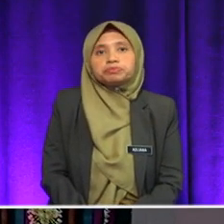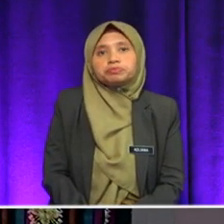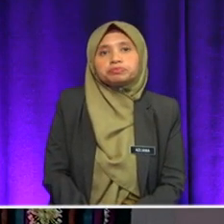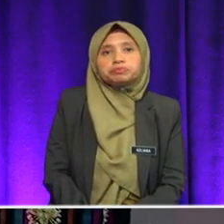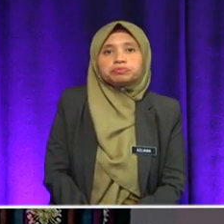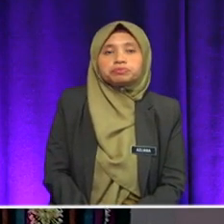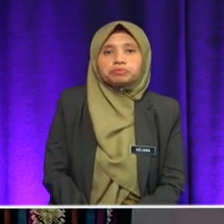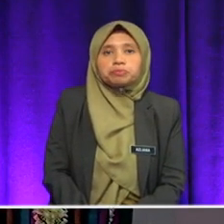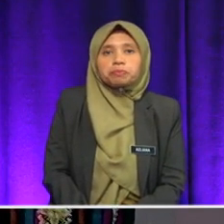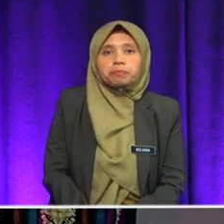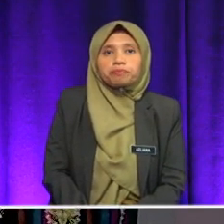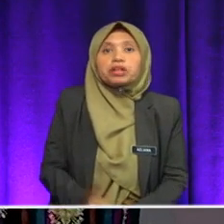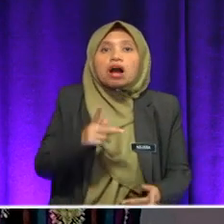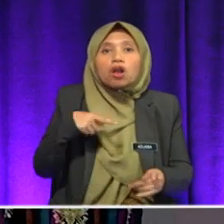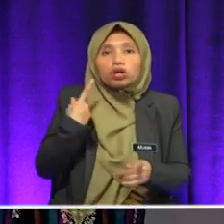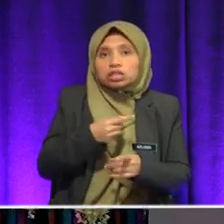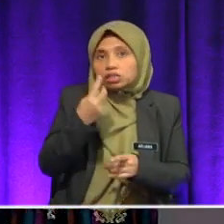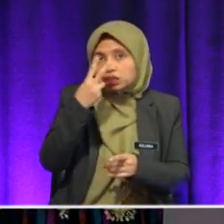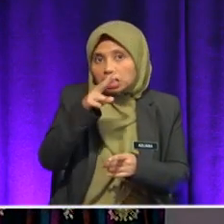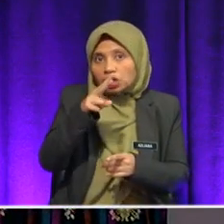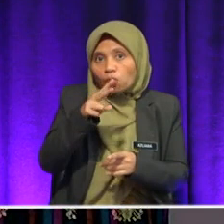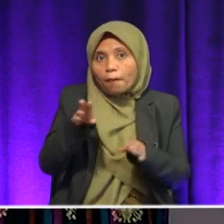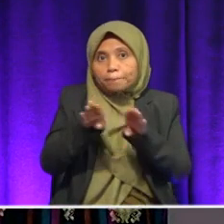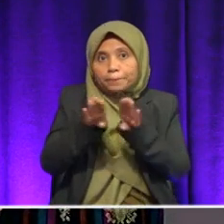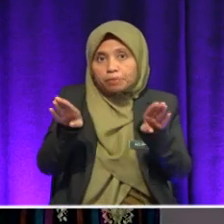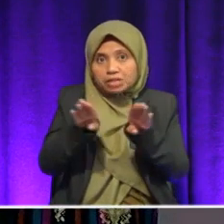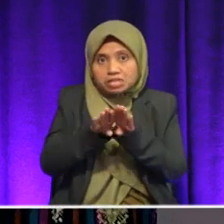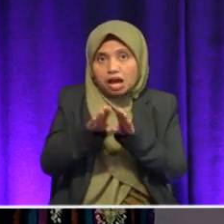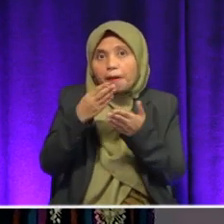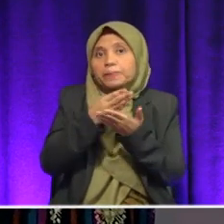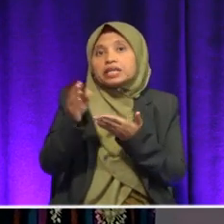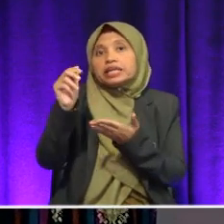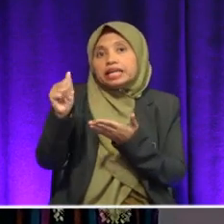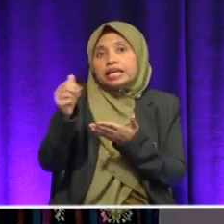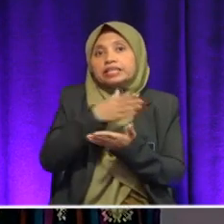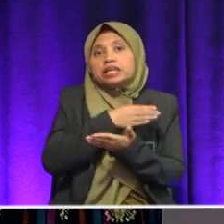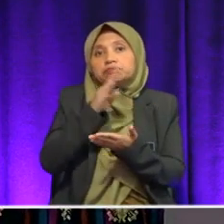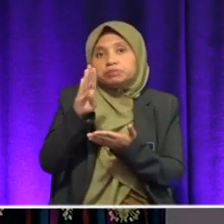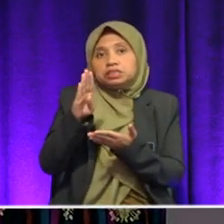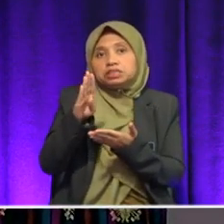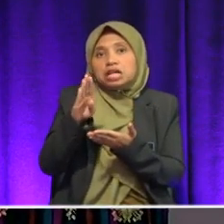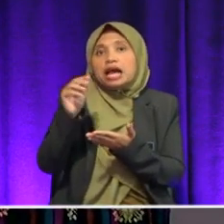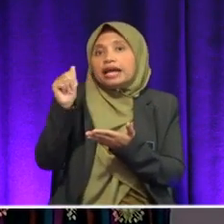Oke kalau kita lihat pembiasaan antara bagian ini bagian ini bersifat lebih